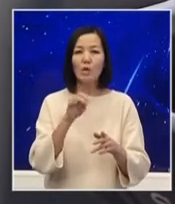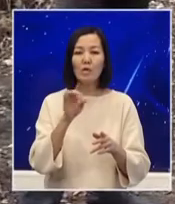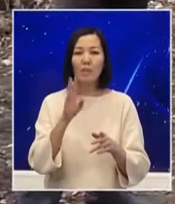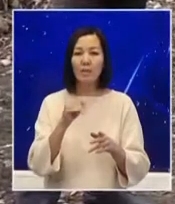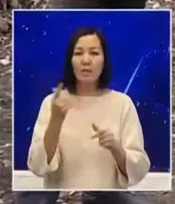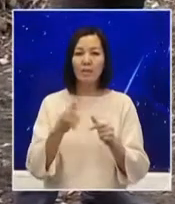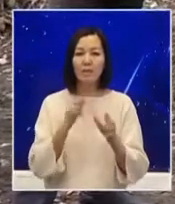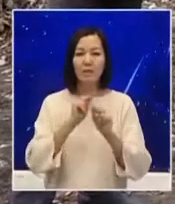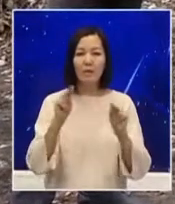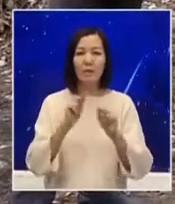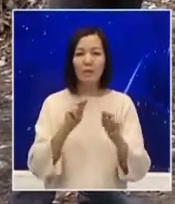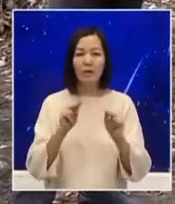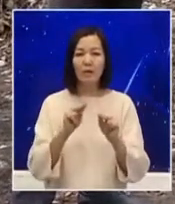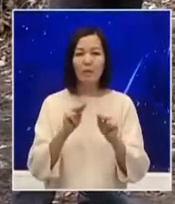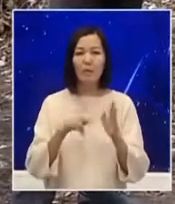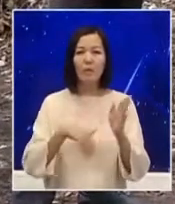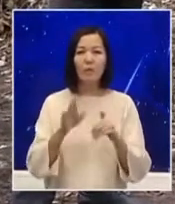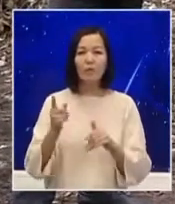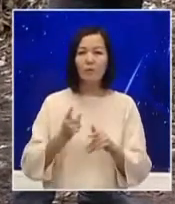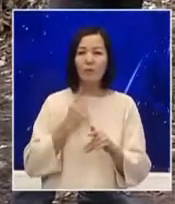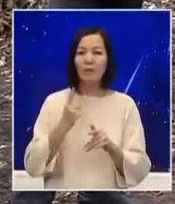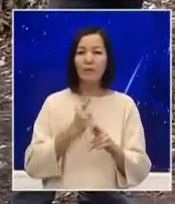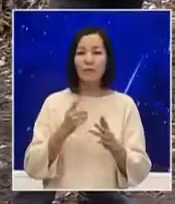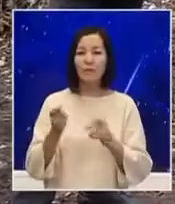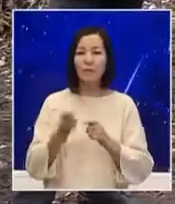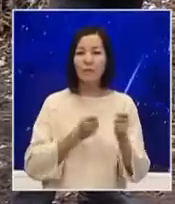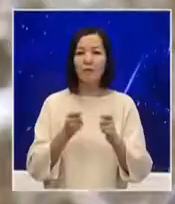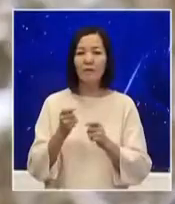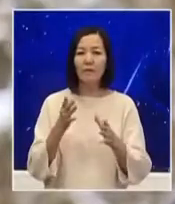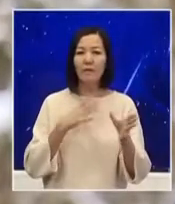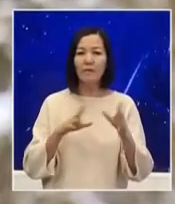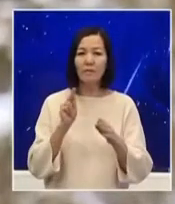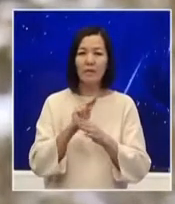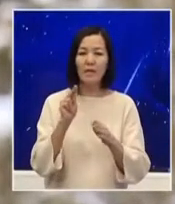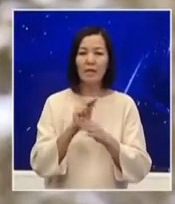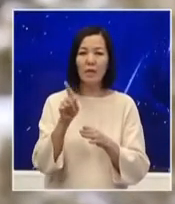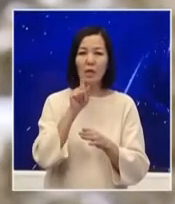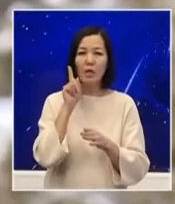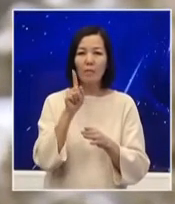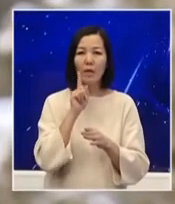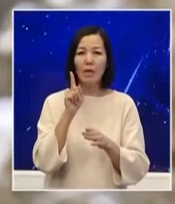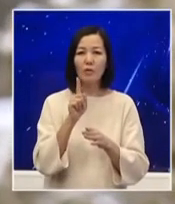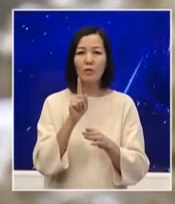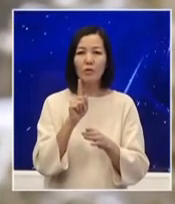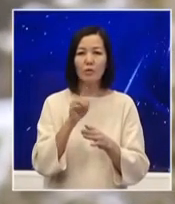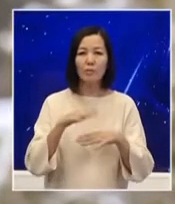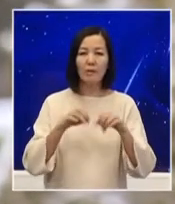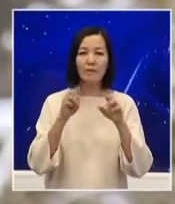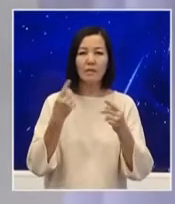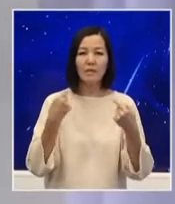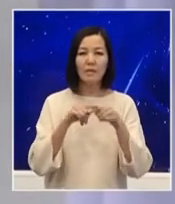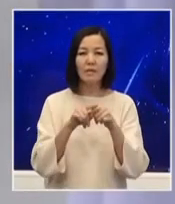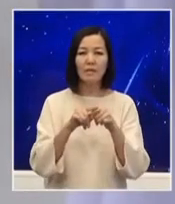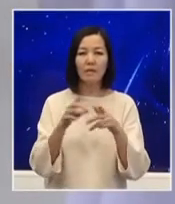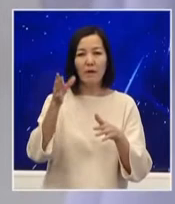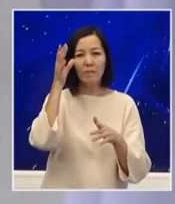ее педагогом-новатором. Она – руководитель, посвятившая себя воспитанию рабочей молодежи в системе профессионально-технического образования.